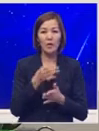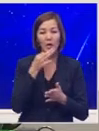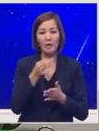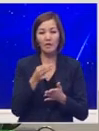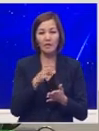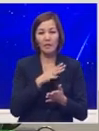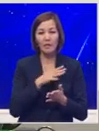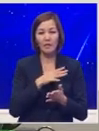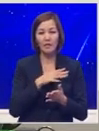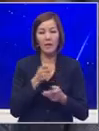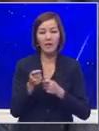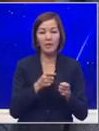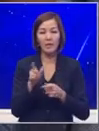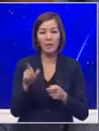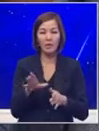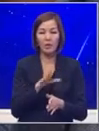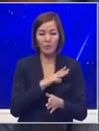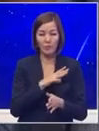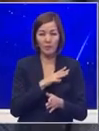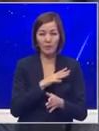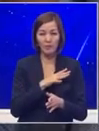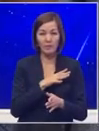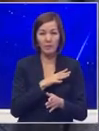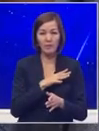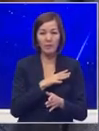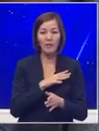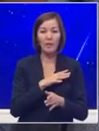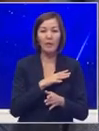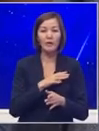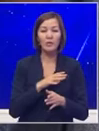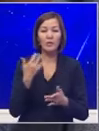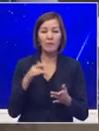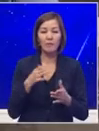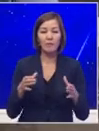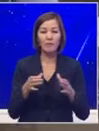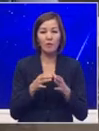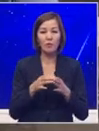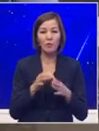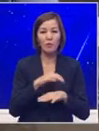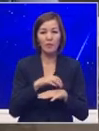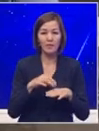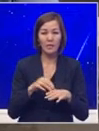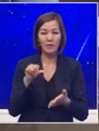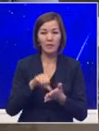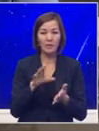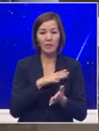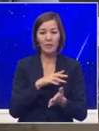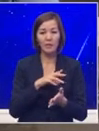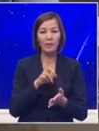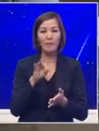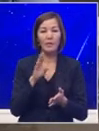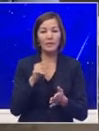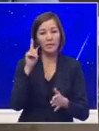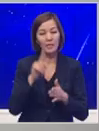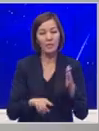в том числе и кресла Акима района ныне он председатель общественного совета жамбылского района поддерживая предстоящие выборы Магнат байшалов